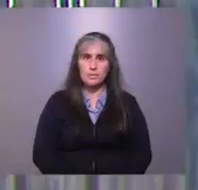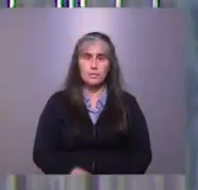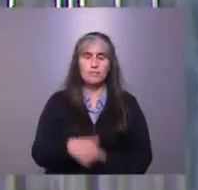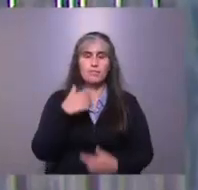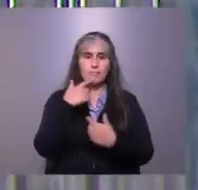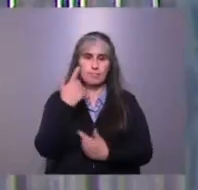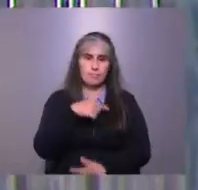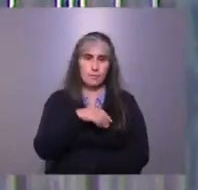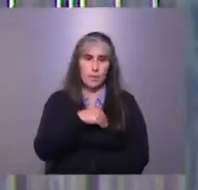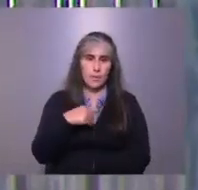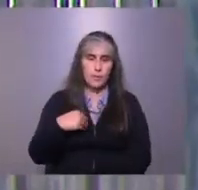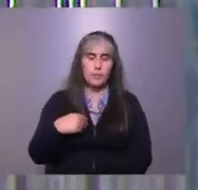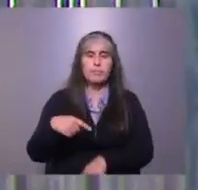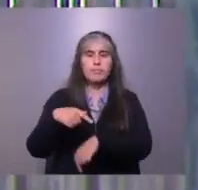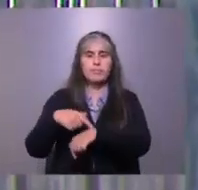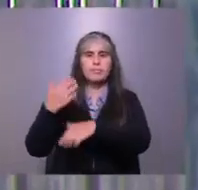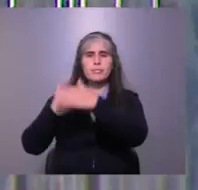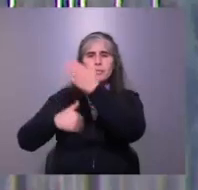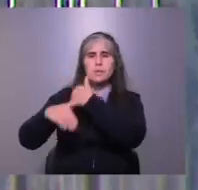Jezus opuścił okolice Tyru.